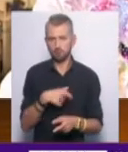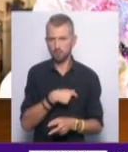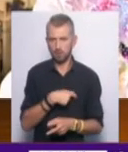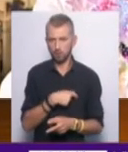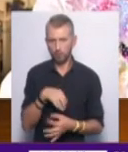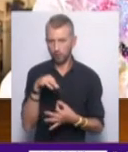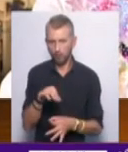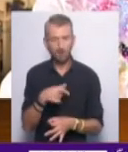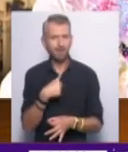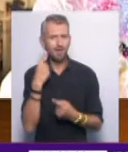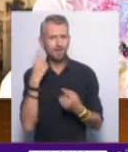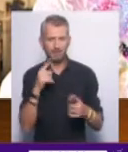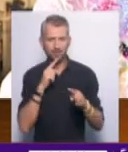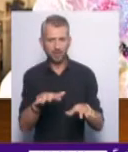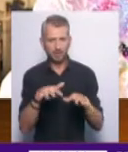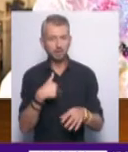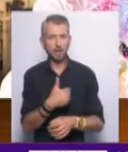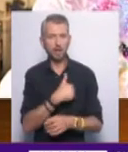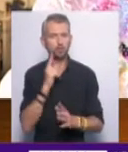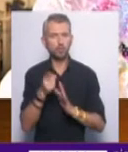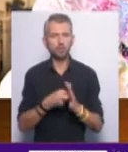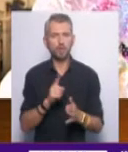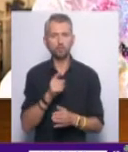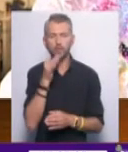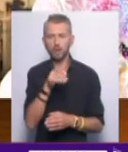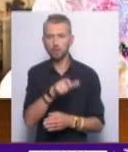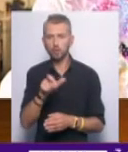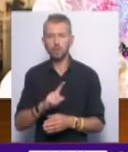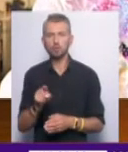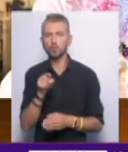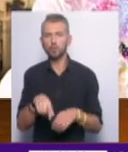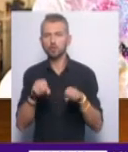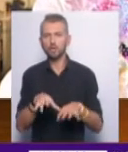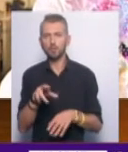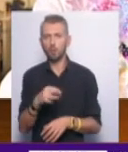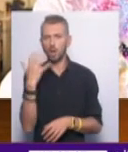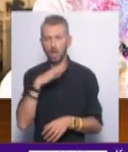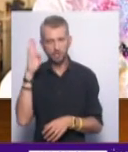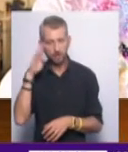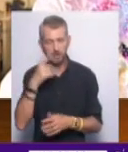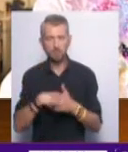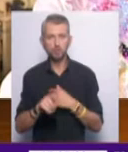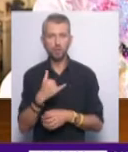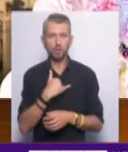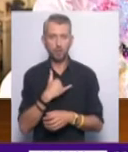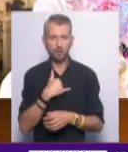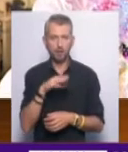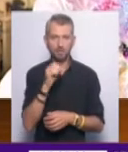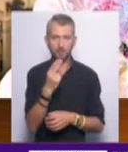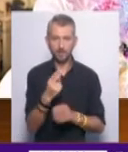не слышала сесії, но я хочу знати, що сказати людям. Що ви вирішили по гарячій воді, тому що у нас ТЕЦ-6,